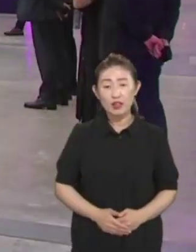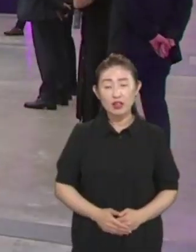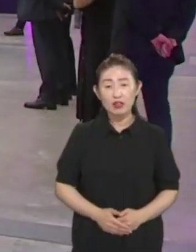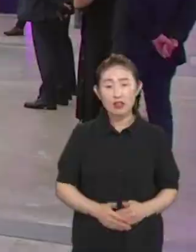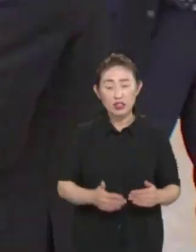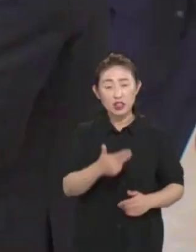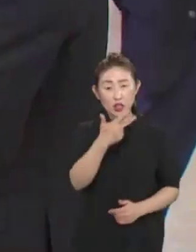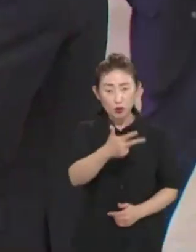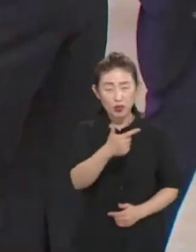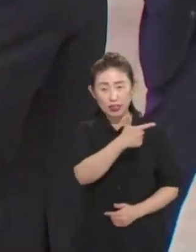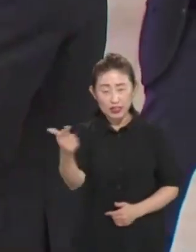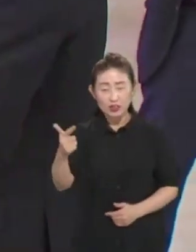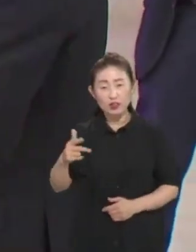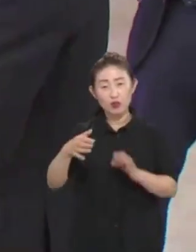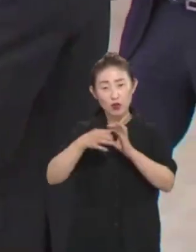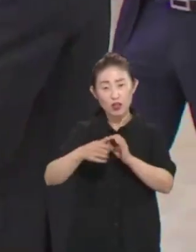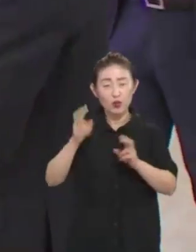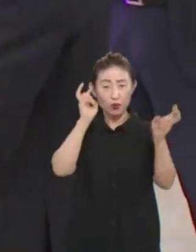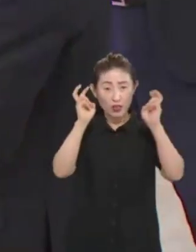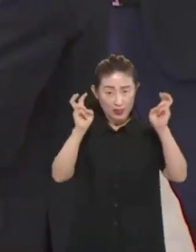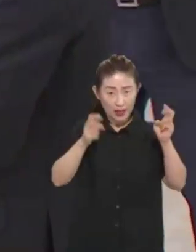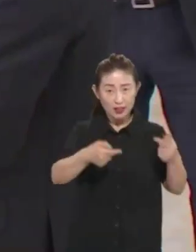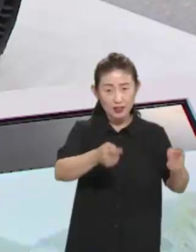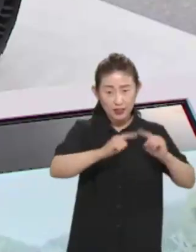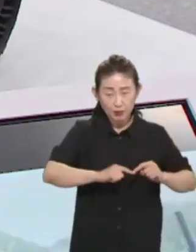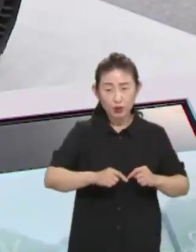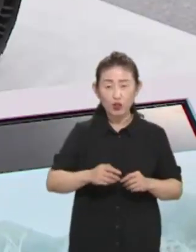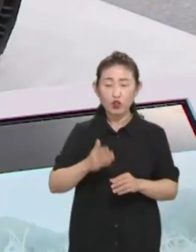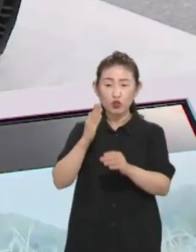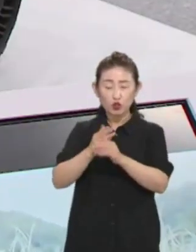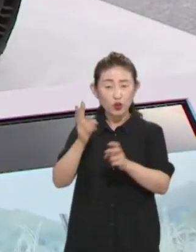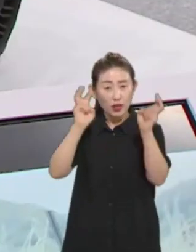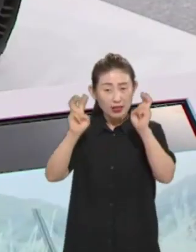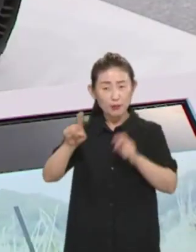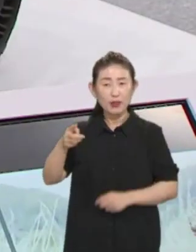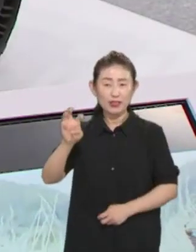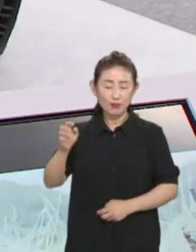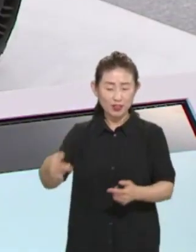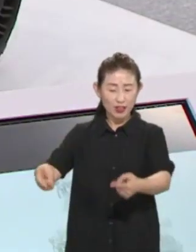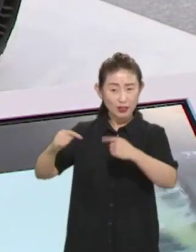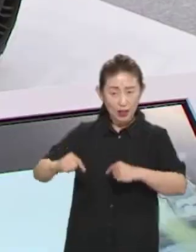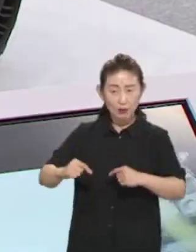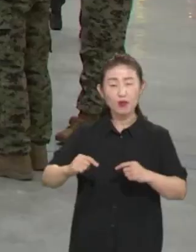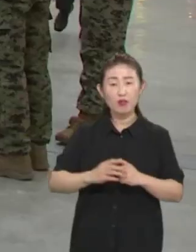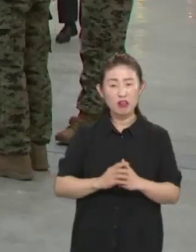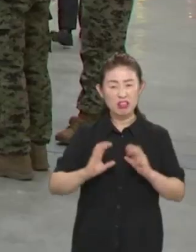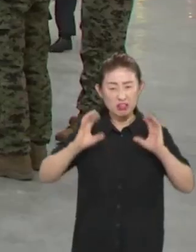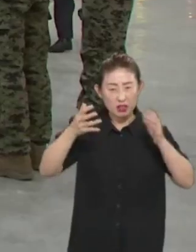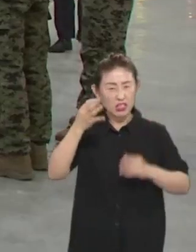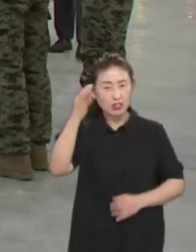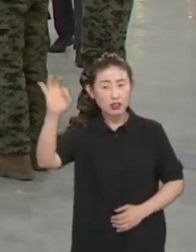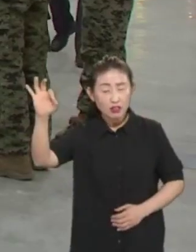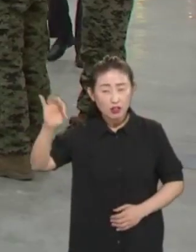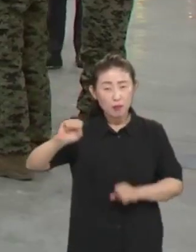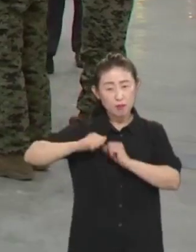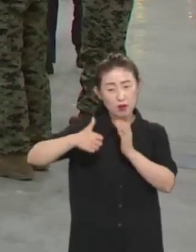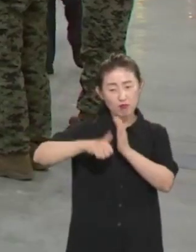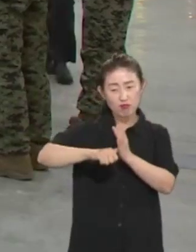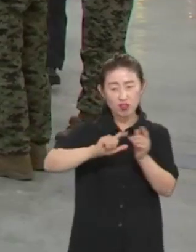등 7개 대형 방산 기업들을 비롯해 130여 개 중소기업들이 참여해 세계적으로 인정받는